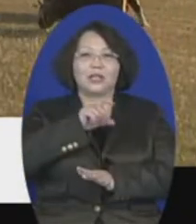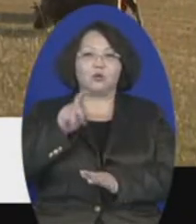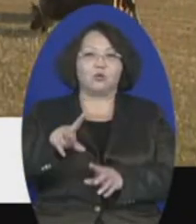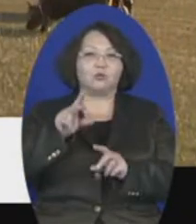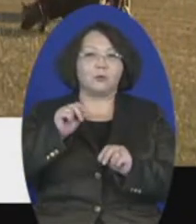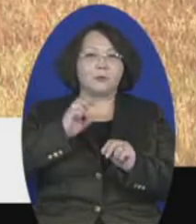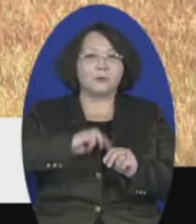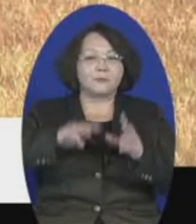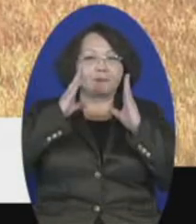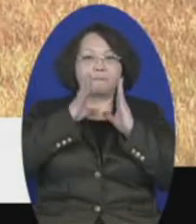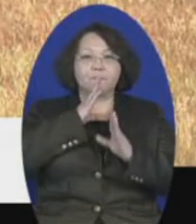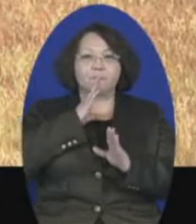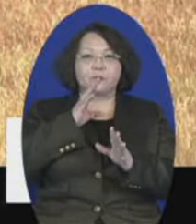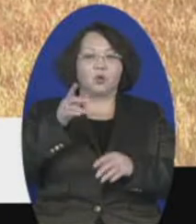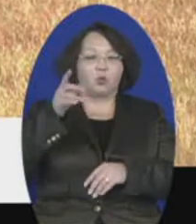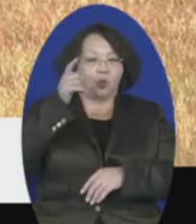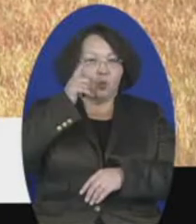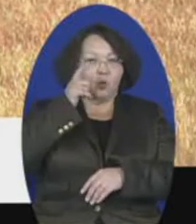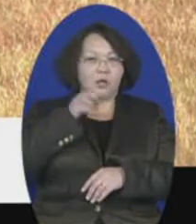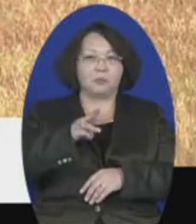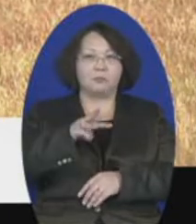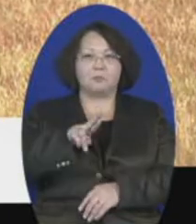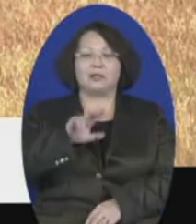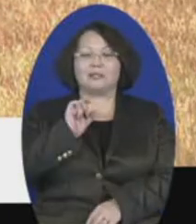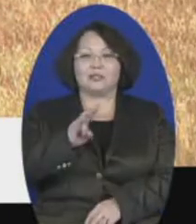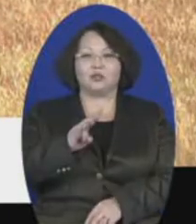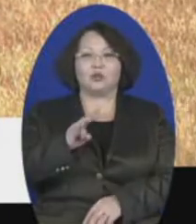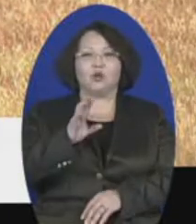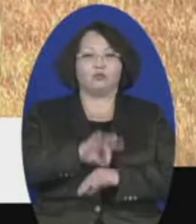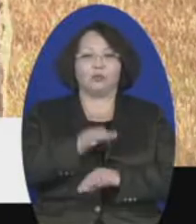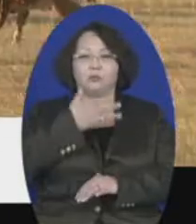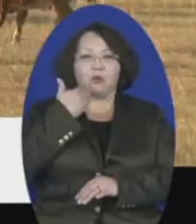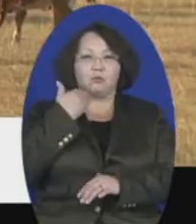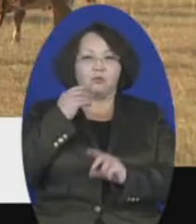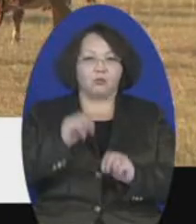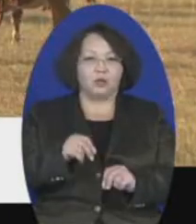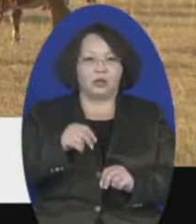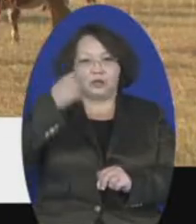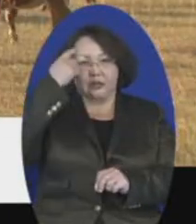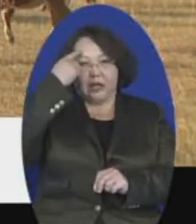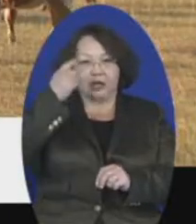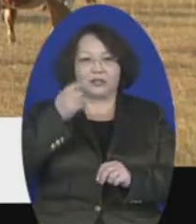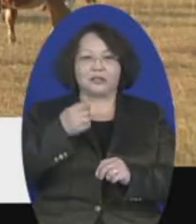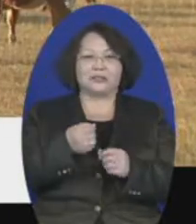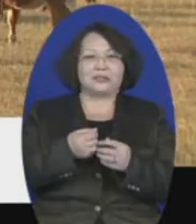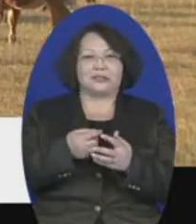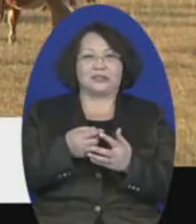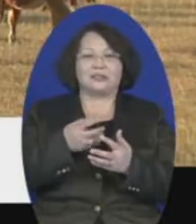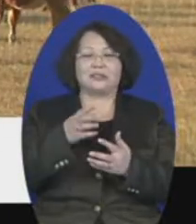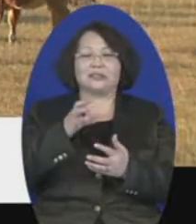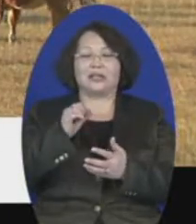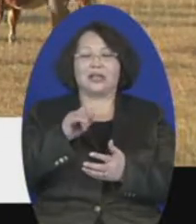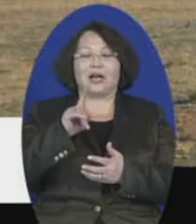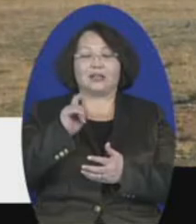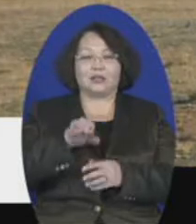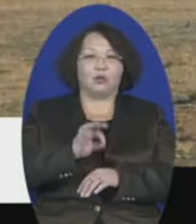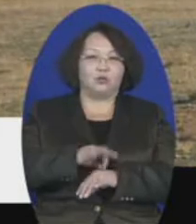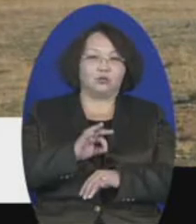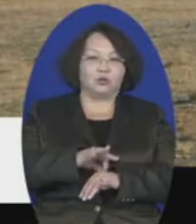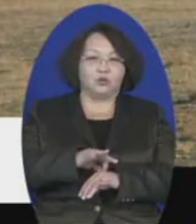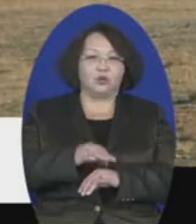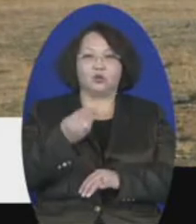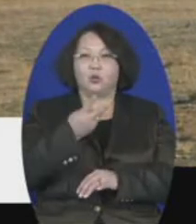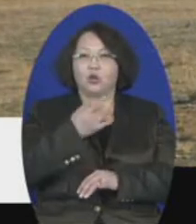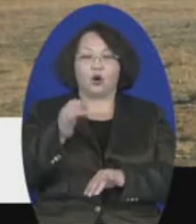үхрийн мялзан болон цээж өвчингүй орон болсон 2023 онд үхрийн тарих сархиатах эмгэг 2025 онд шүлхий өвчингүй эрүүл